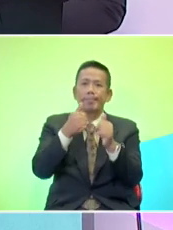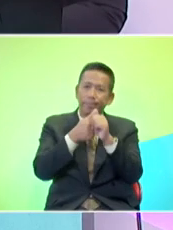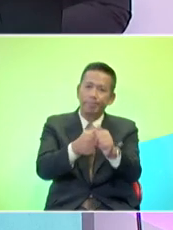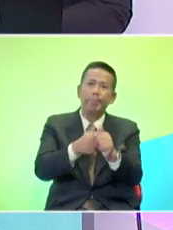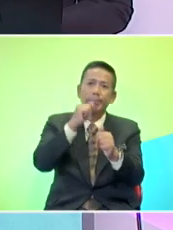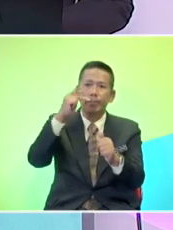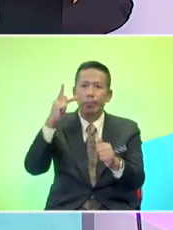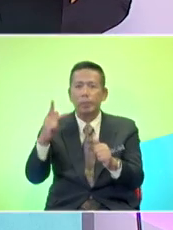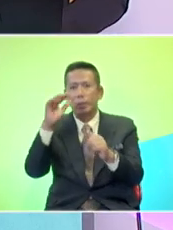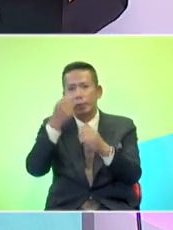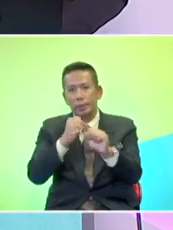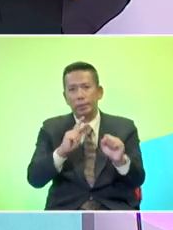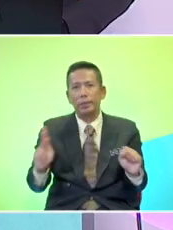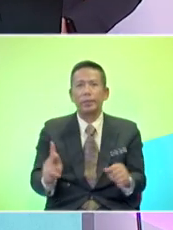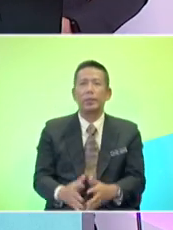disediakan